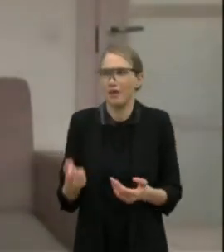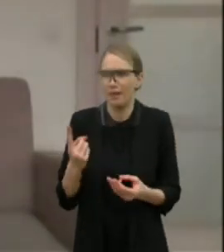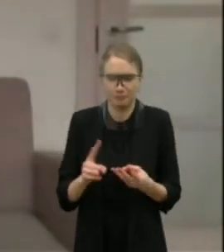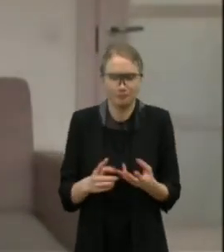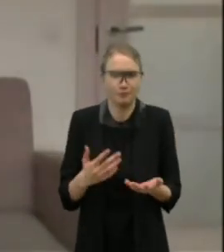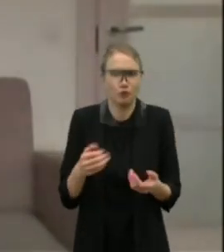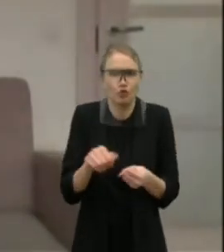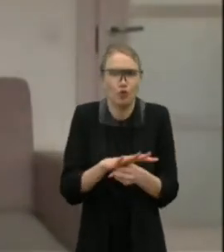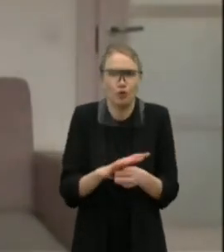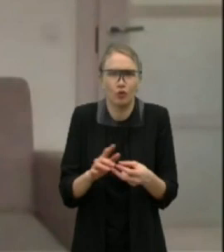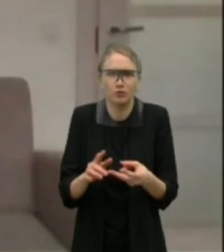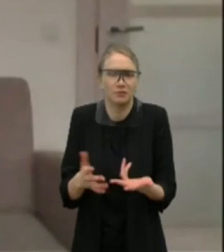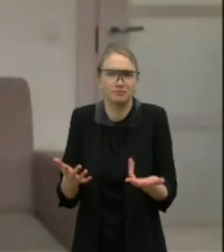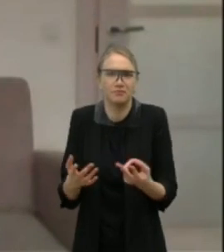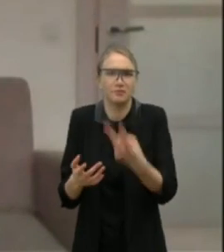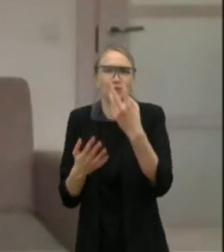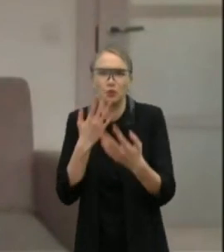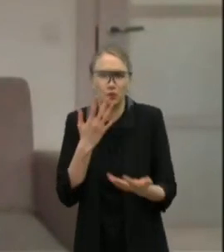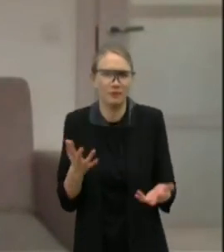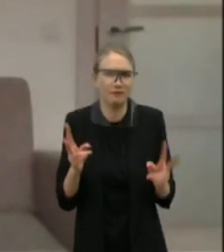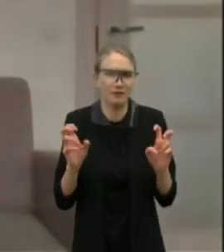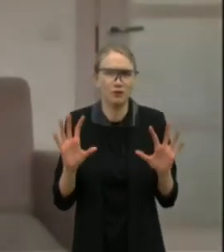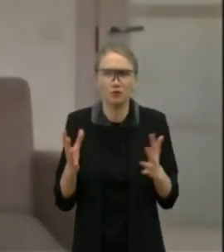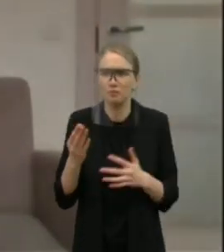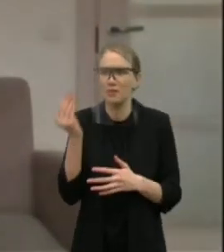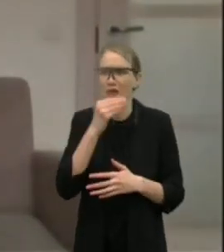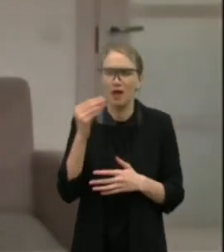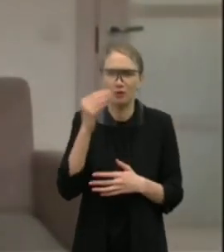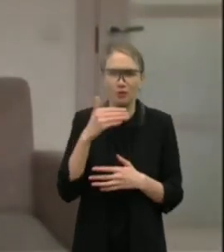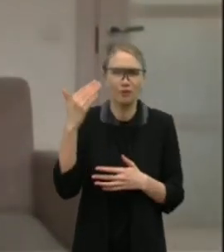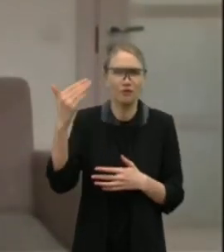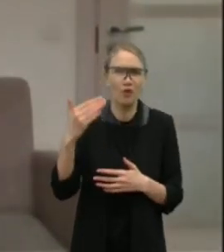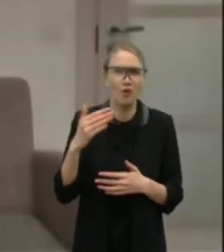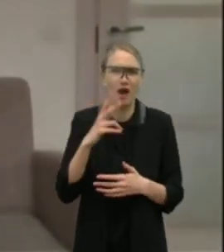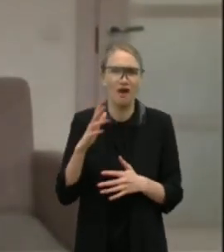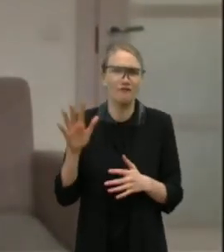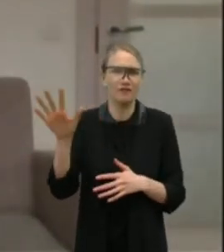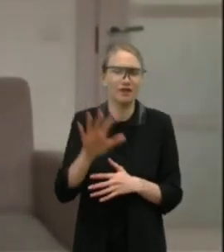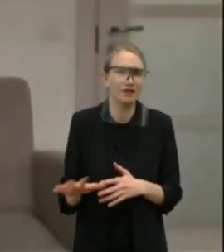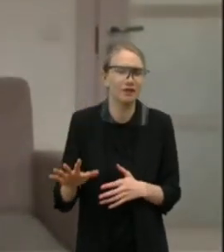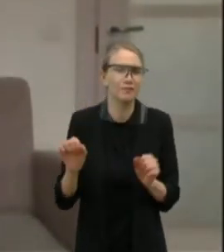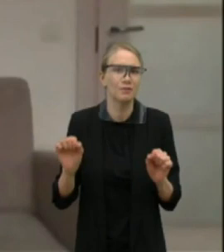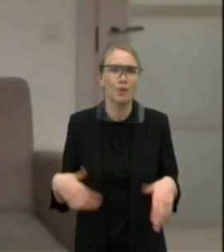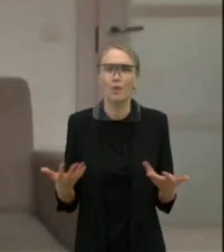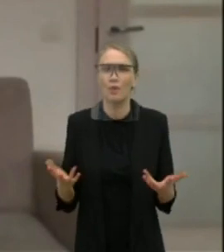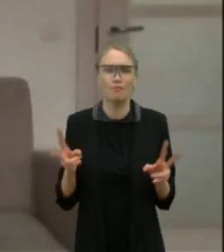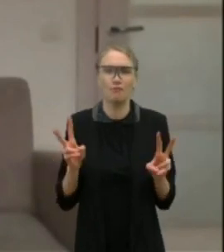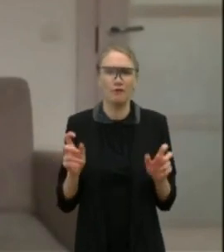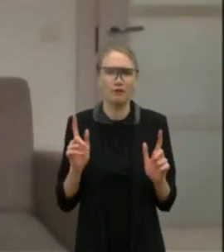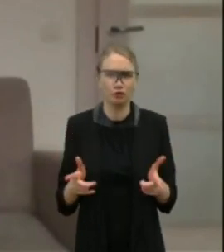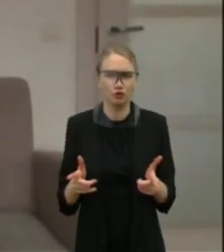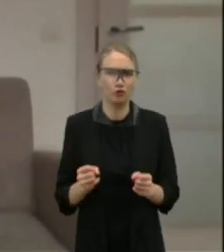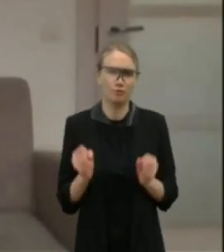ir iš Pietų Afrikos Respublikos, kur tikrai jau ir PSO įvardėja kaip tokią